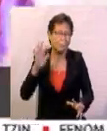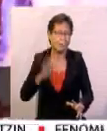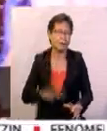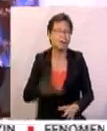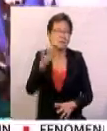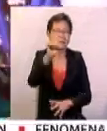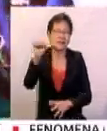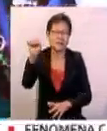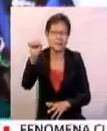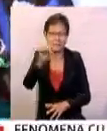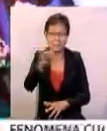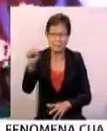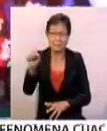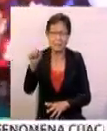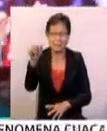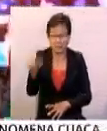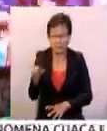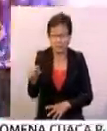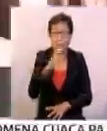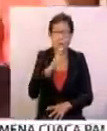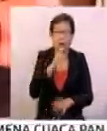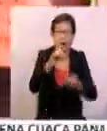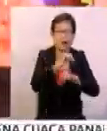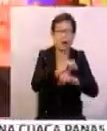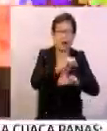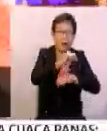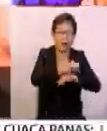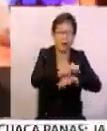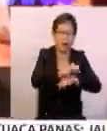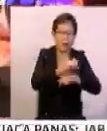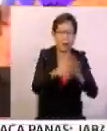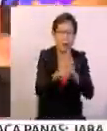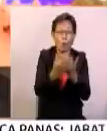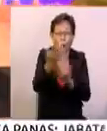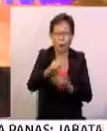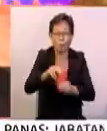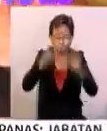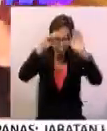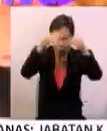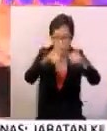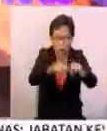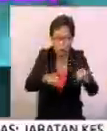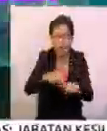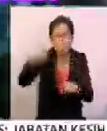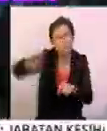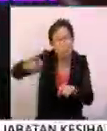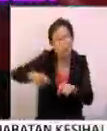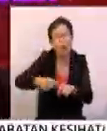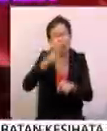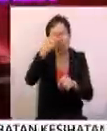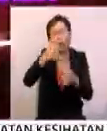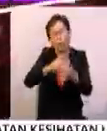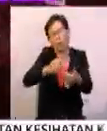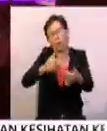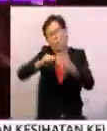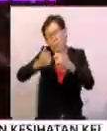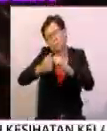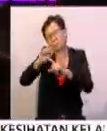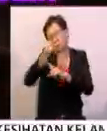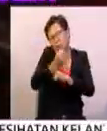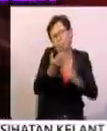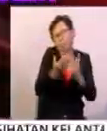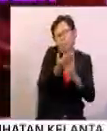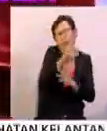Syed Saddiq, infrastruktur sukan akan lebih fokus ke kawasan-kawasan yang lebih memerlukan bagi mengelak masalah sosial